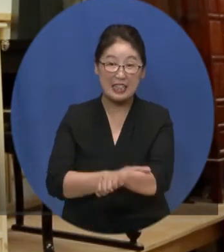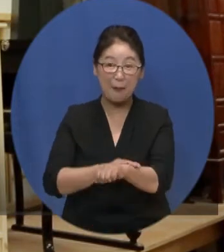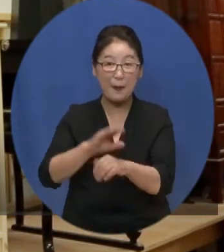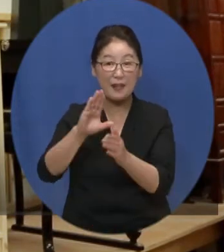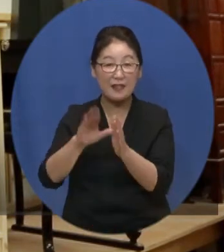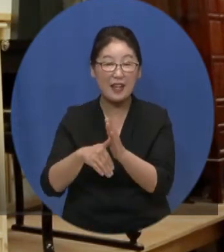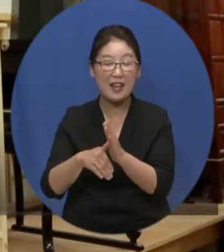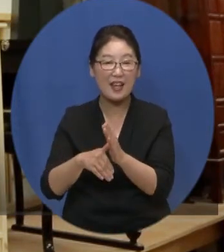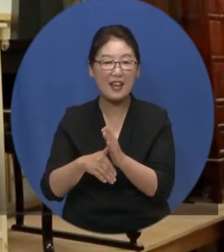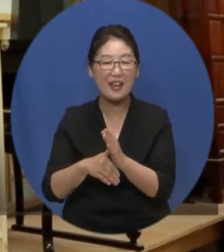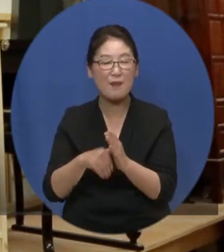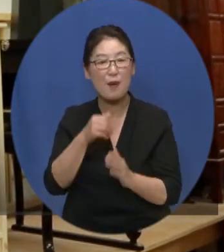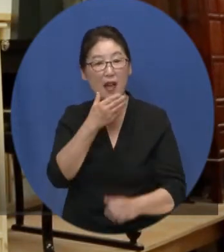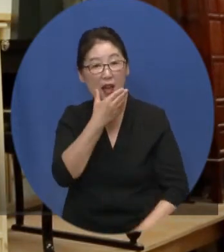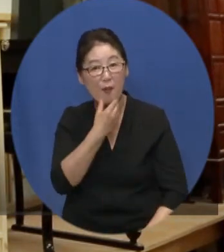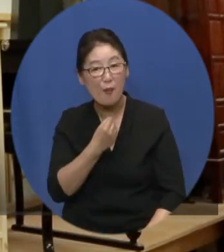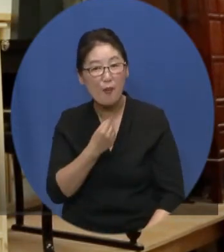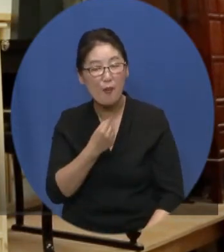일까요